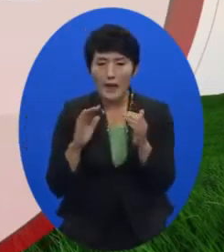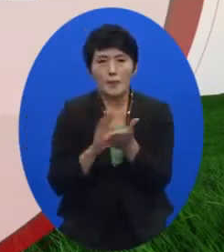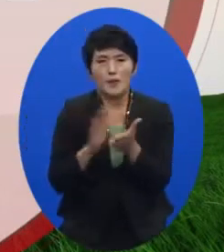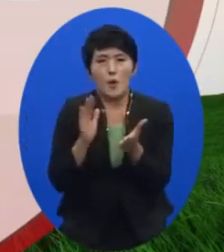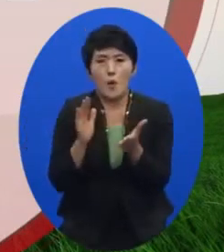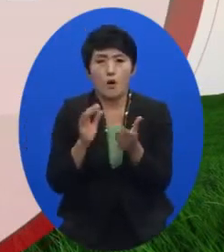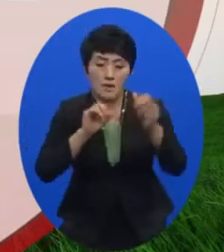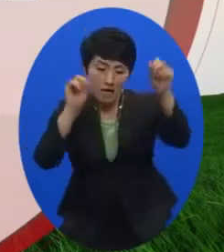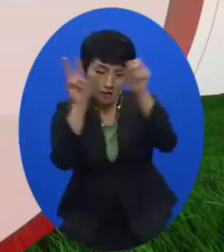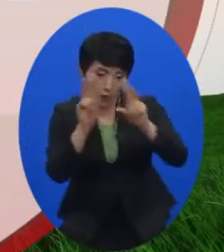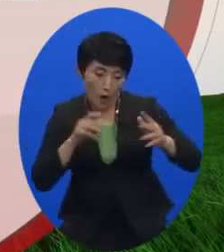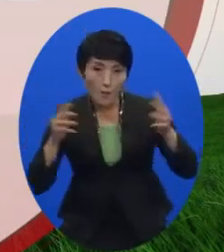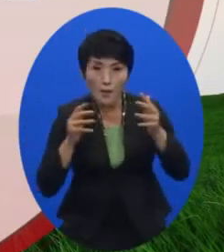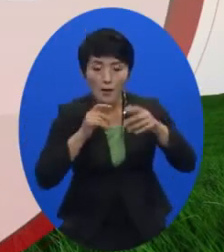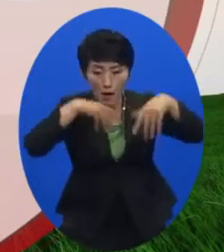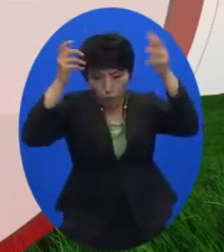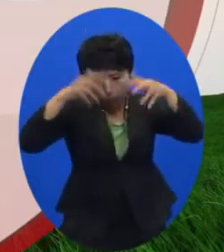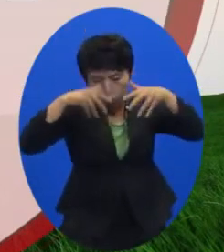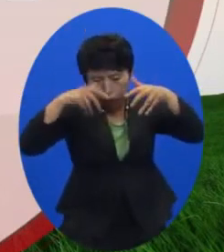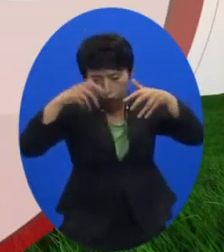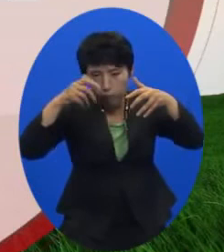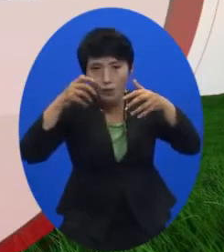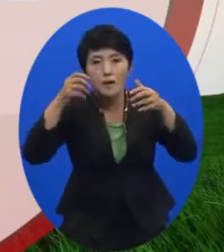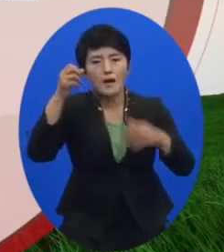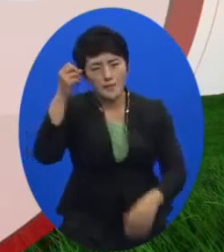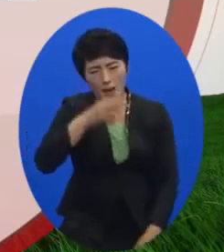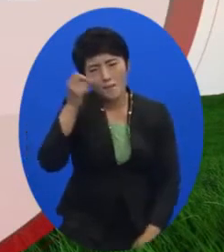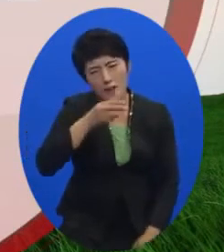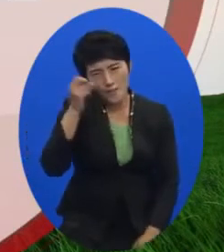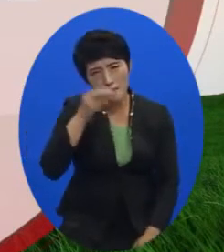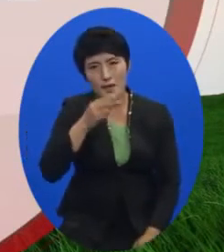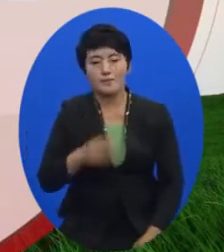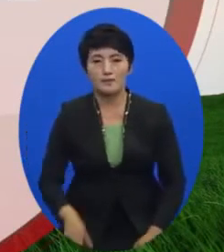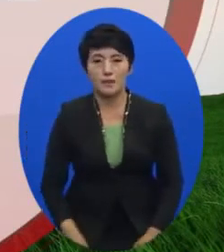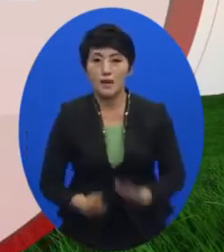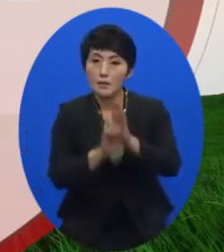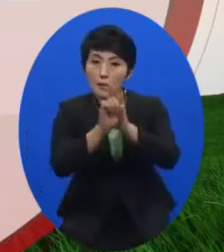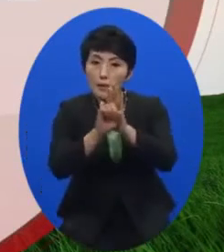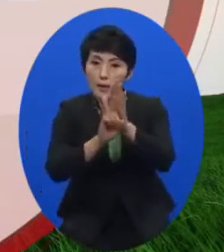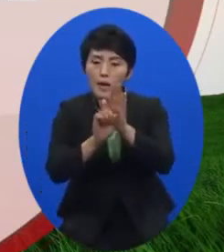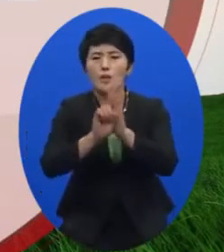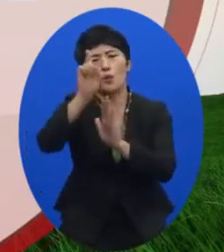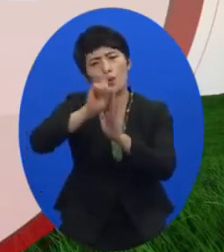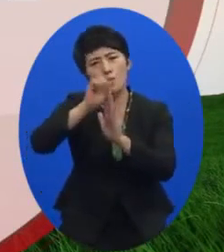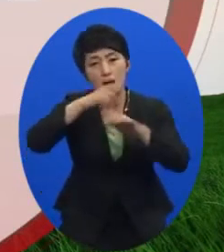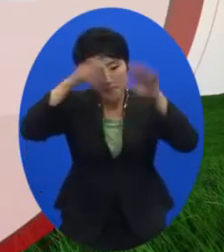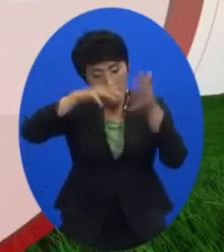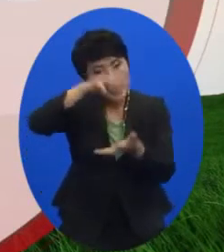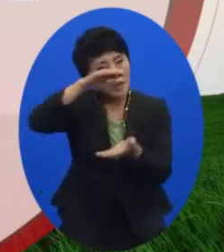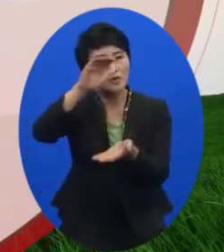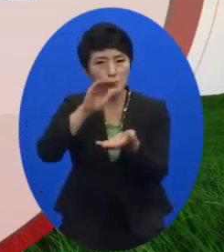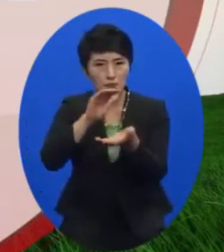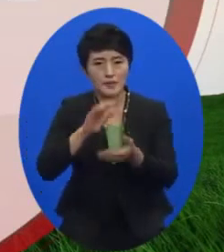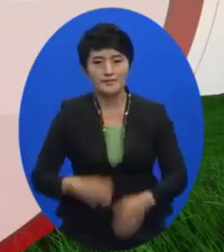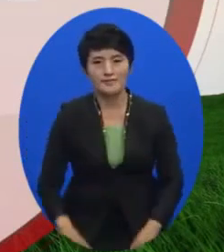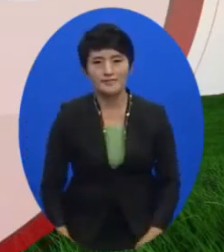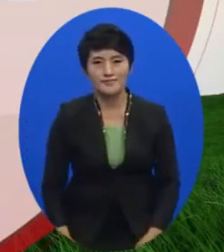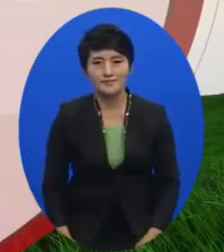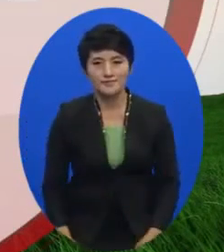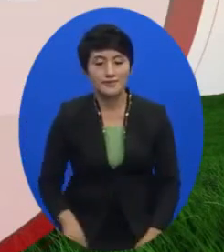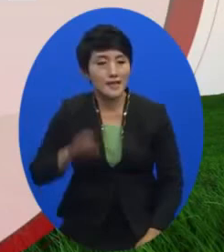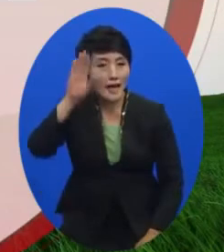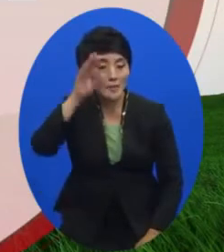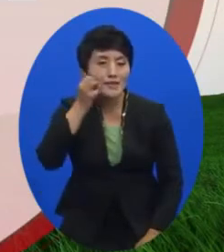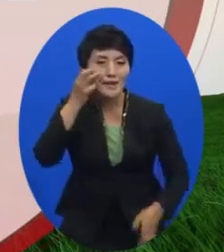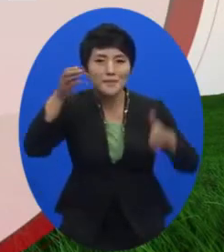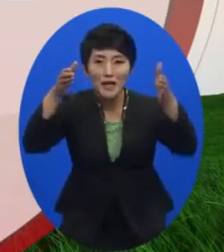천둥과 번개를 동반한 소나기가 자주 내렸습니다. 기온은 평년보다 높았고 강수량은 평년보다 적었습니다. 다음은